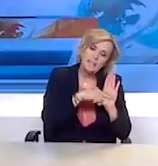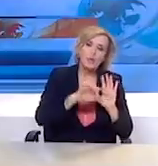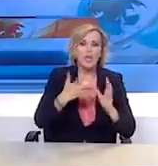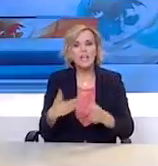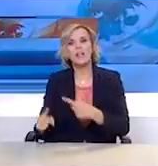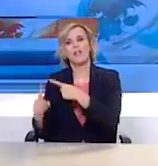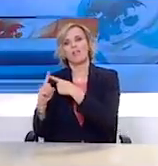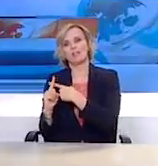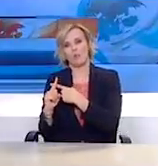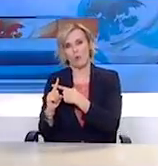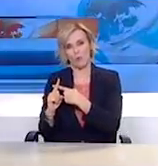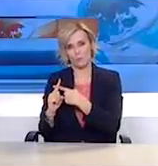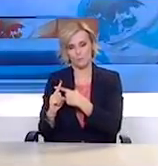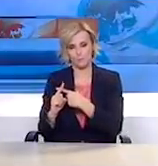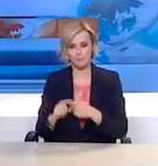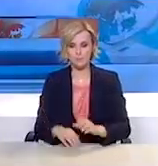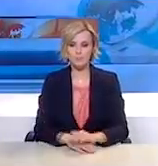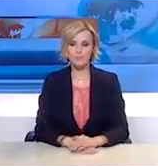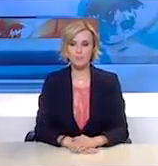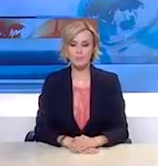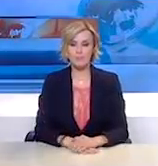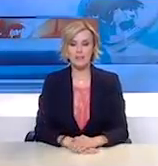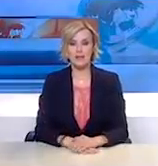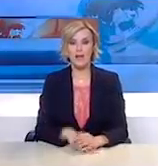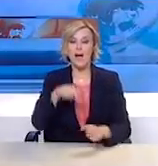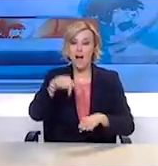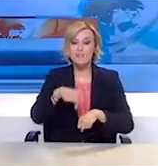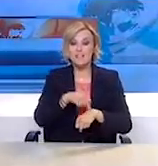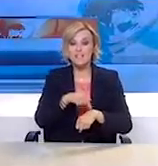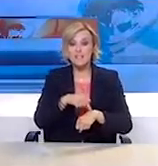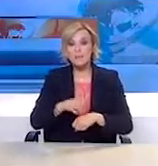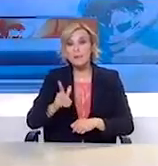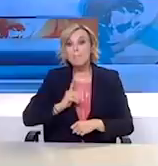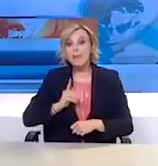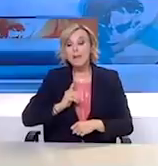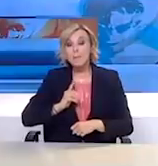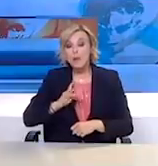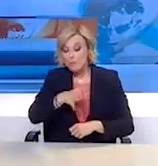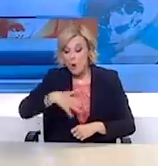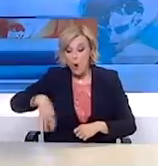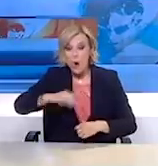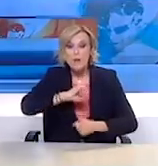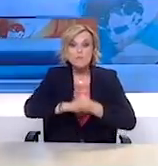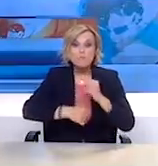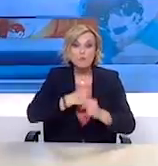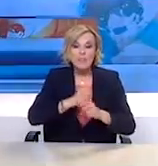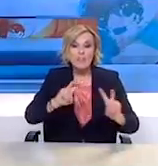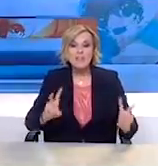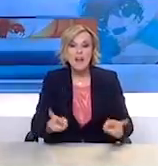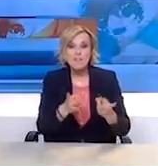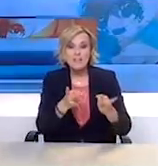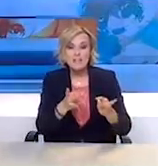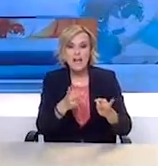αποτελέσματα και να ανείχνευε περισσότερο τους θετικούς. Αυτή τη φάση ακριβώς περνάει αυτή τη στιγμή ο κόσμος μας. Προσπαθεί να βρει αξιόπιστα τέτοια